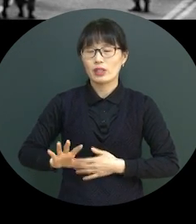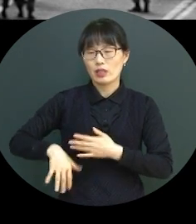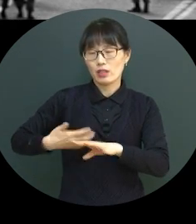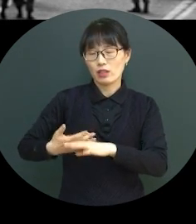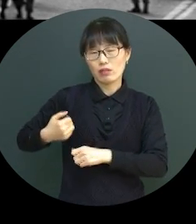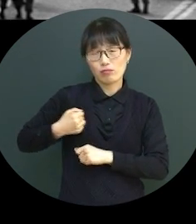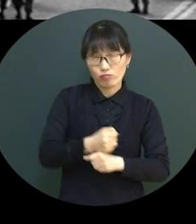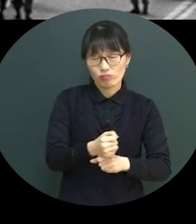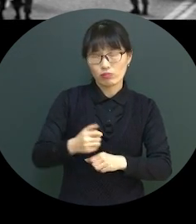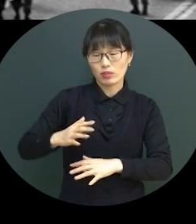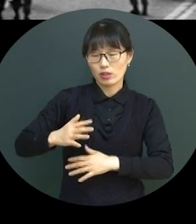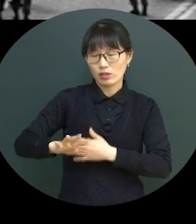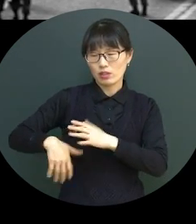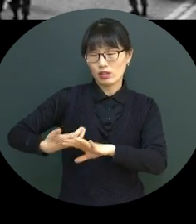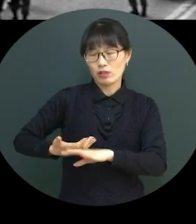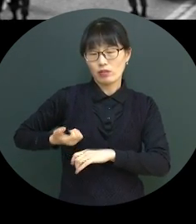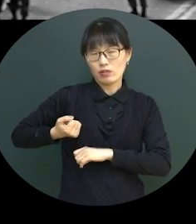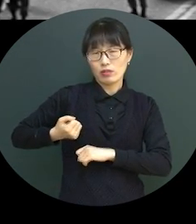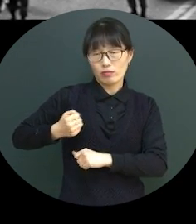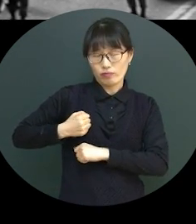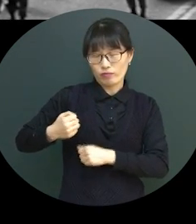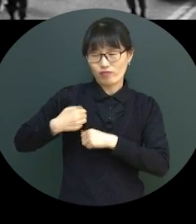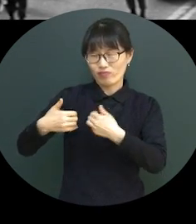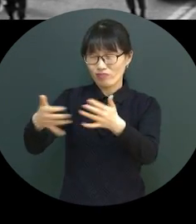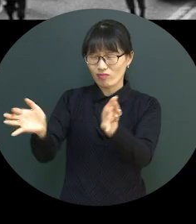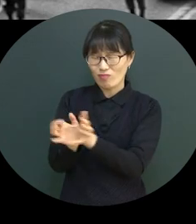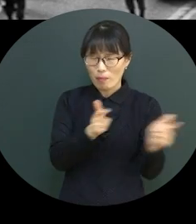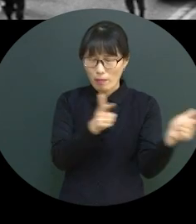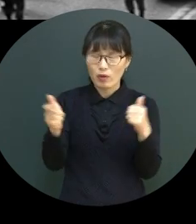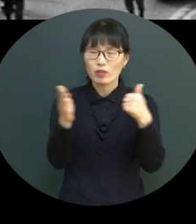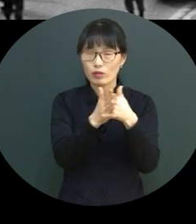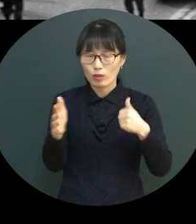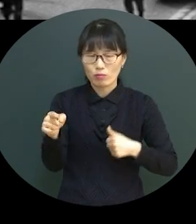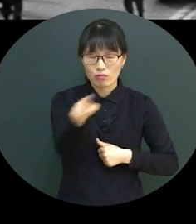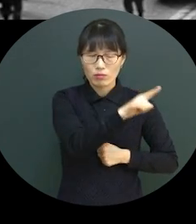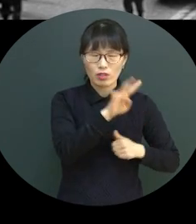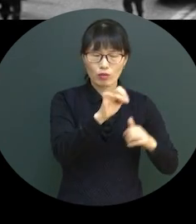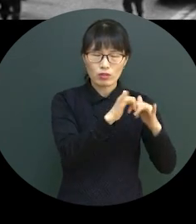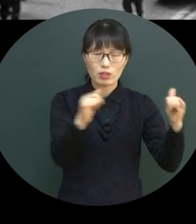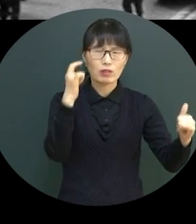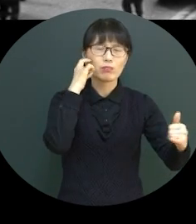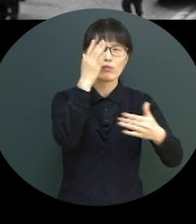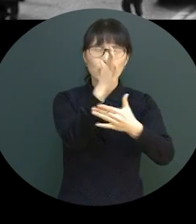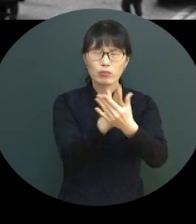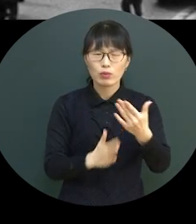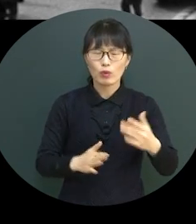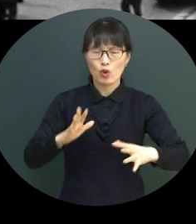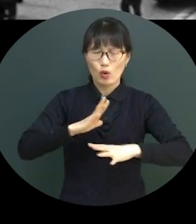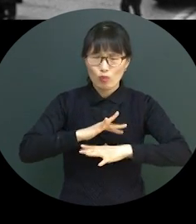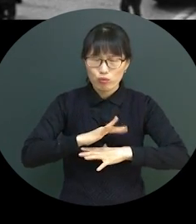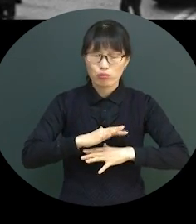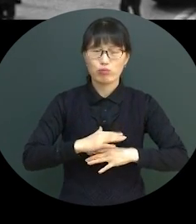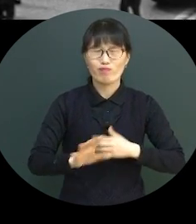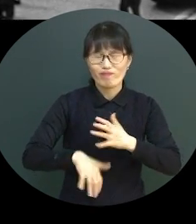계엄군의 집단 발포에 시민들은 넋을 잃고 분노와 공포감으로 치를 떨었습니다.